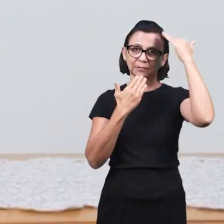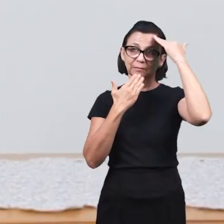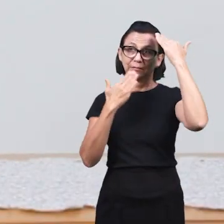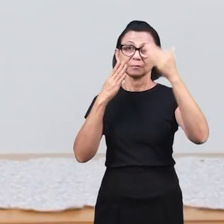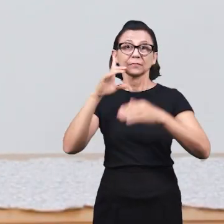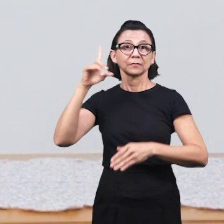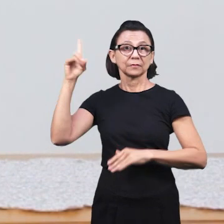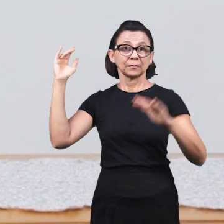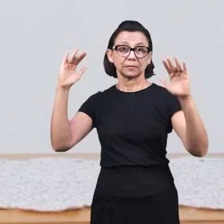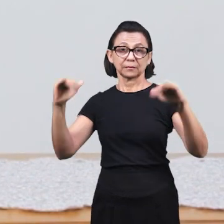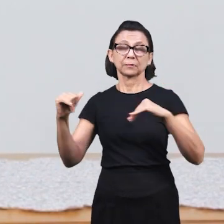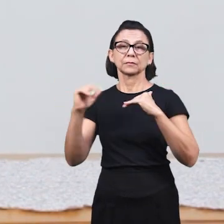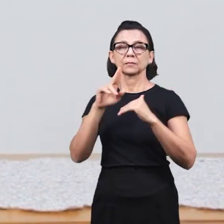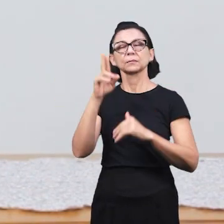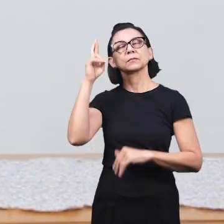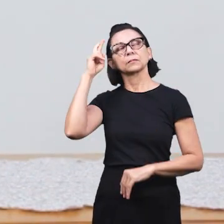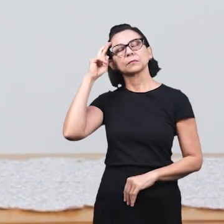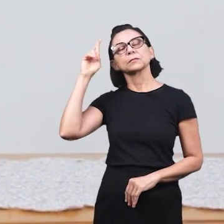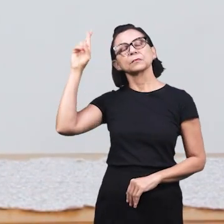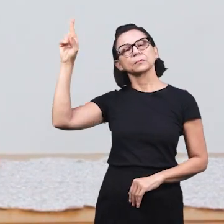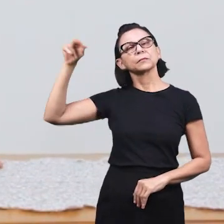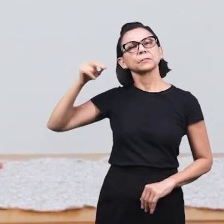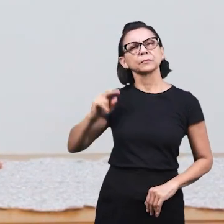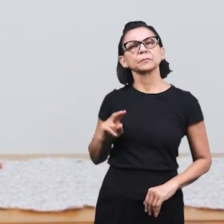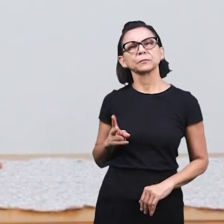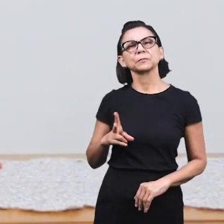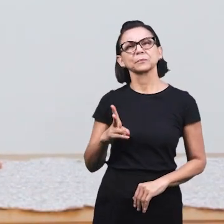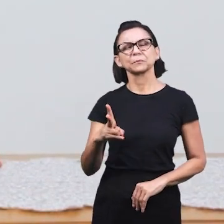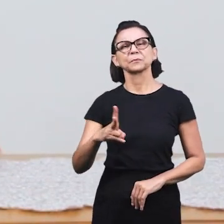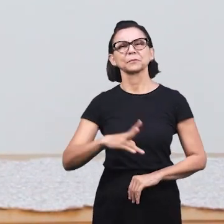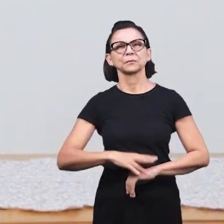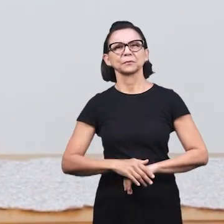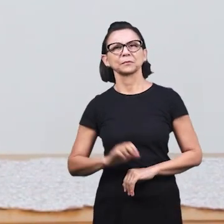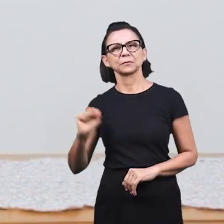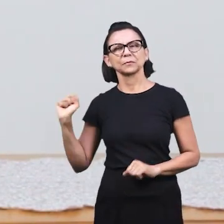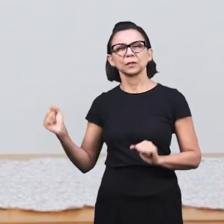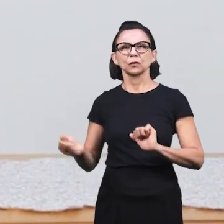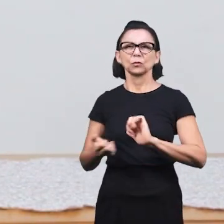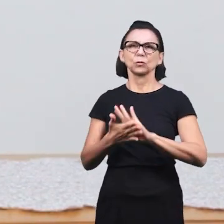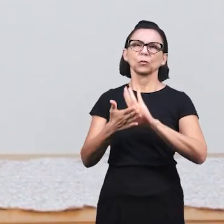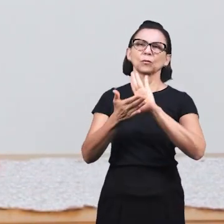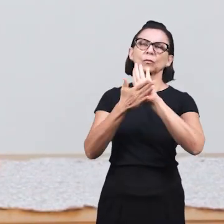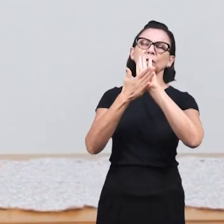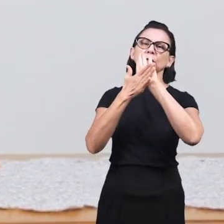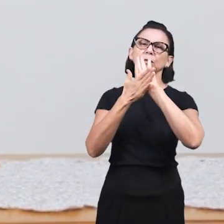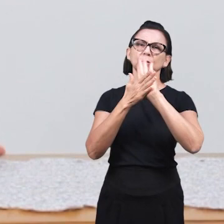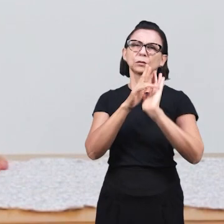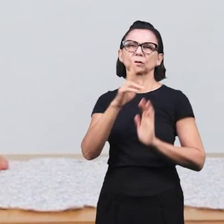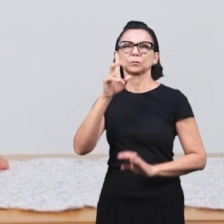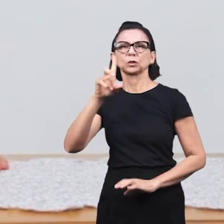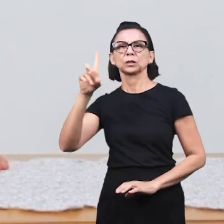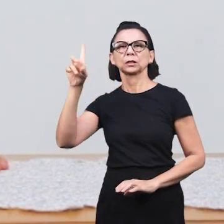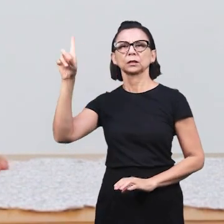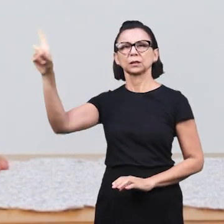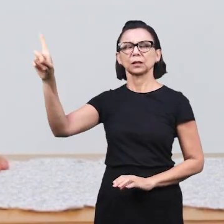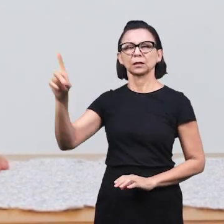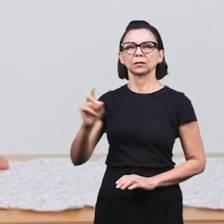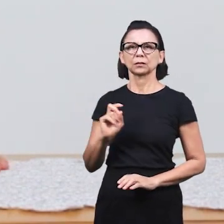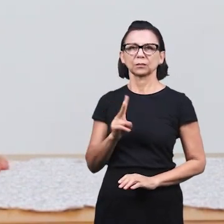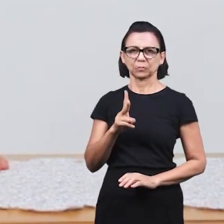Слава Господу! Да будет прославлено имя Господне! Давайте мы продолжим поклоняться Господу